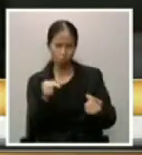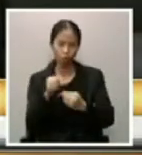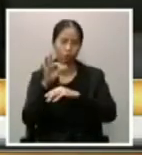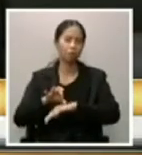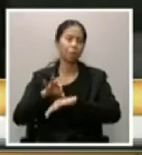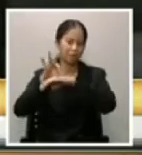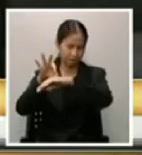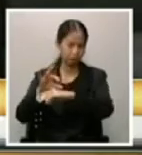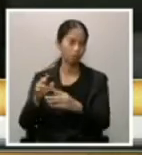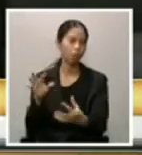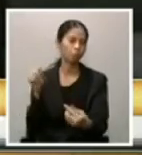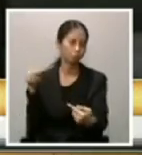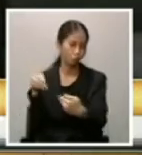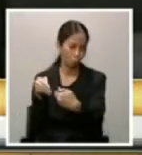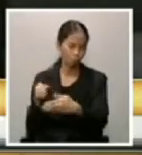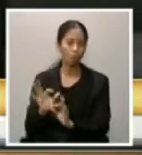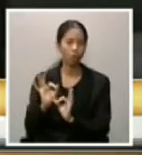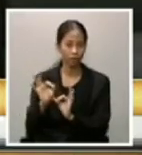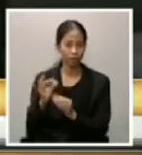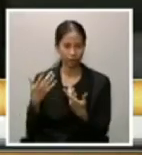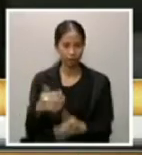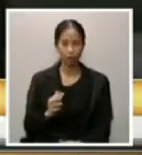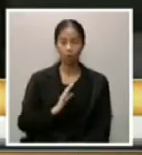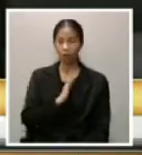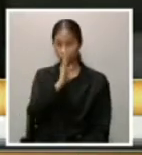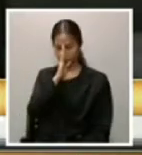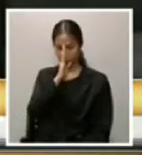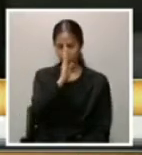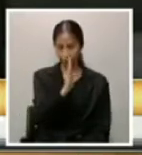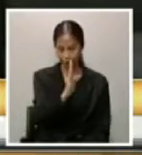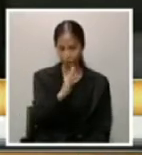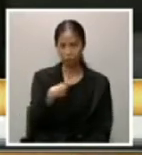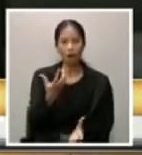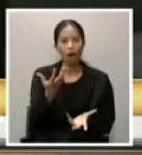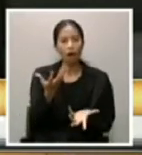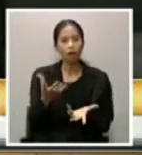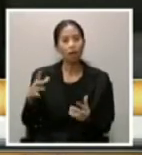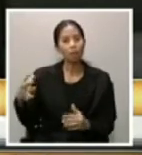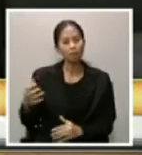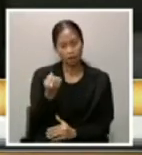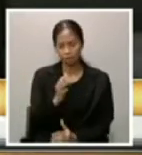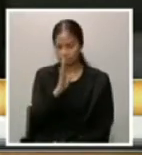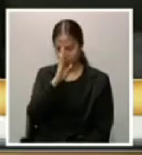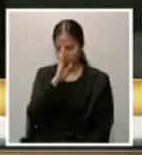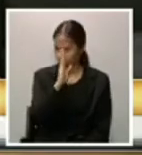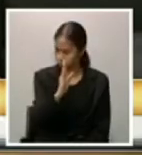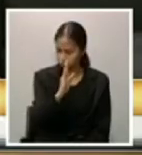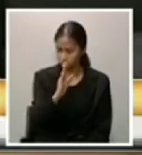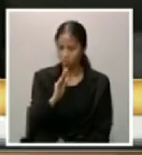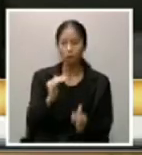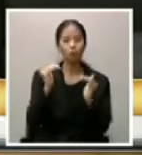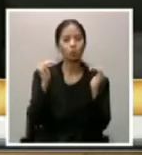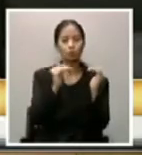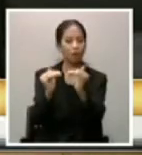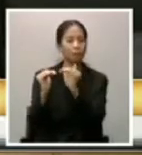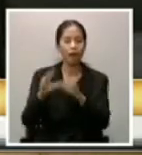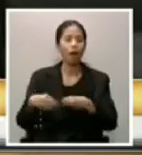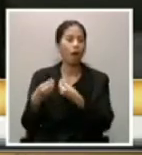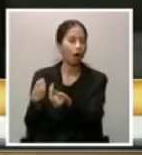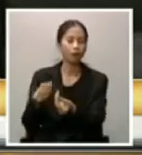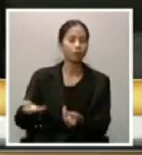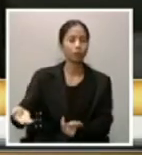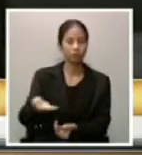นๆและมีความเป็นกลางที่จะใช้อำนาจได้ยุติธรรมกับทุกฝ่ายมากที่สุดครับและนอกเหนือจากกลไ